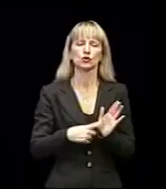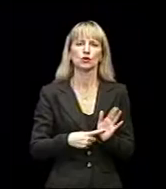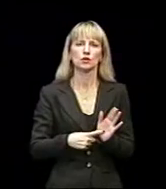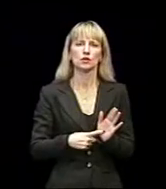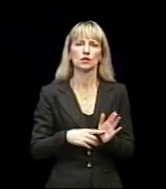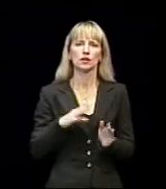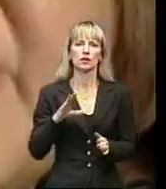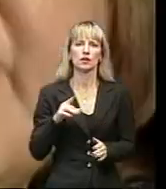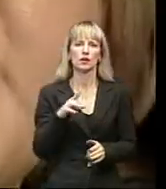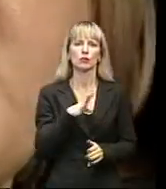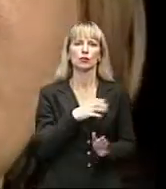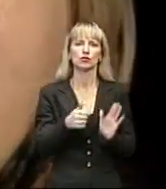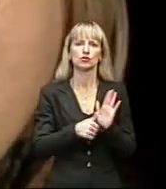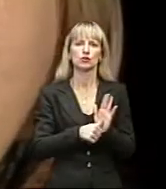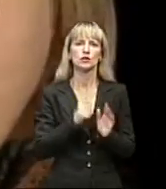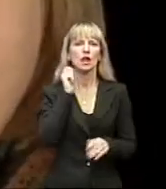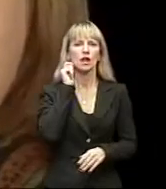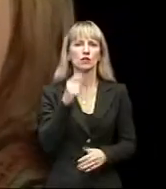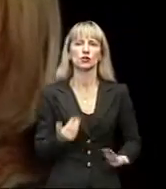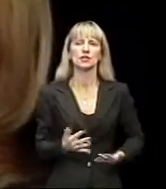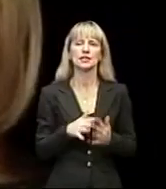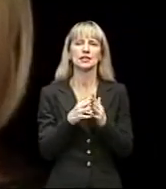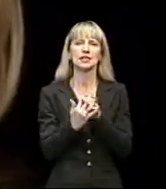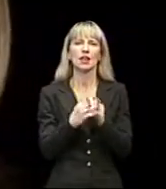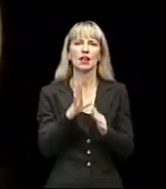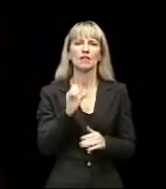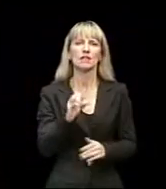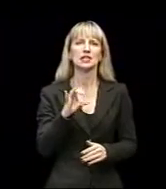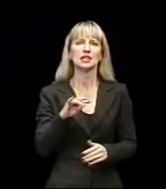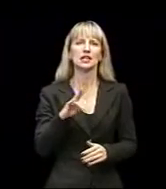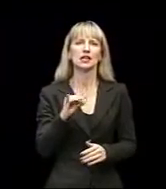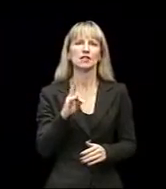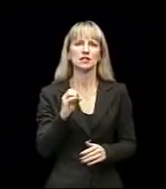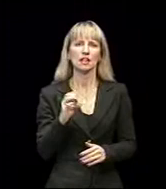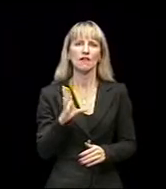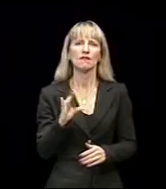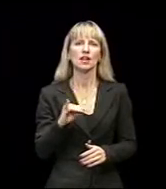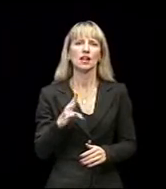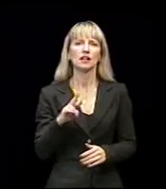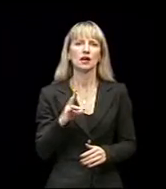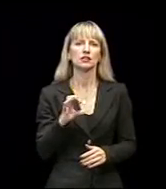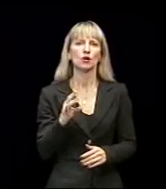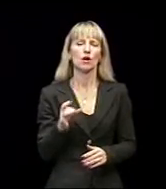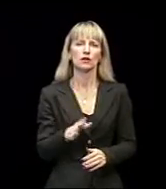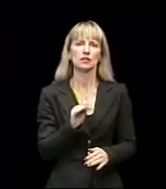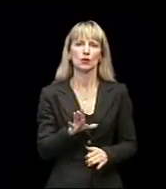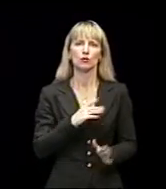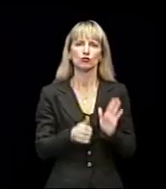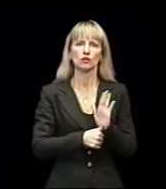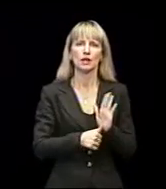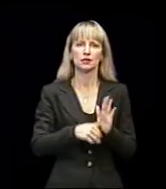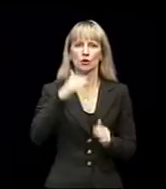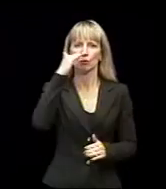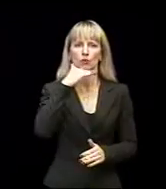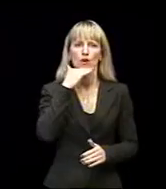тоді було 6 років. Вони проживали в селі Васильківське Вільнянського району. Дітей в родині було 6. Батько